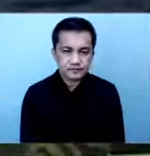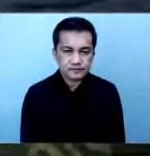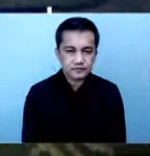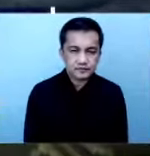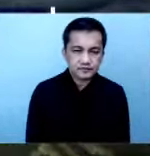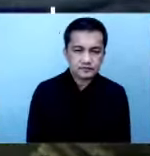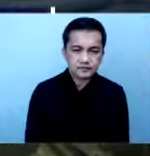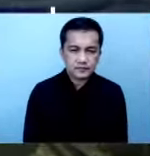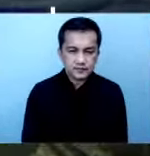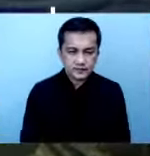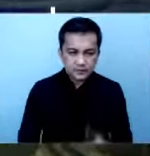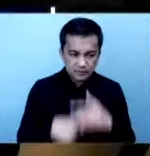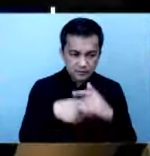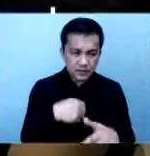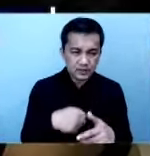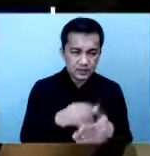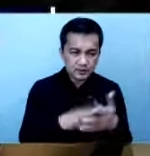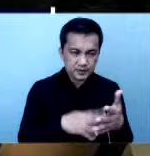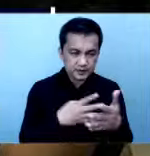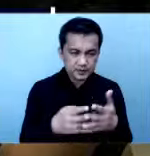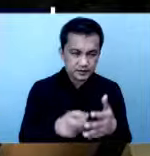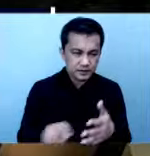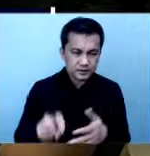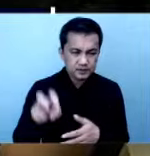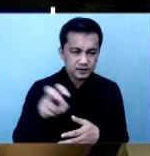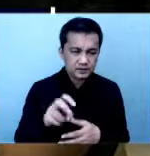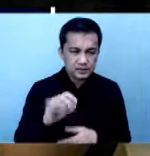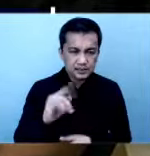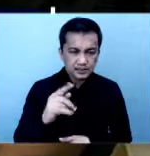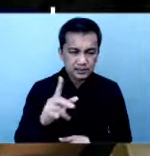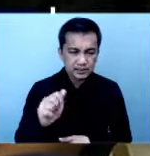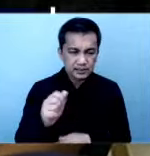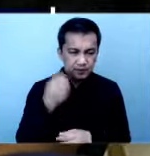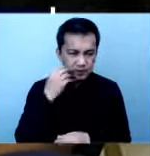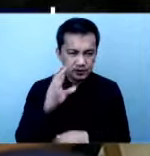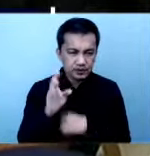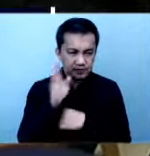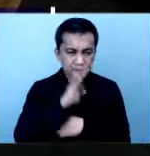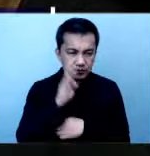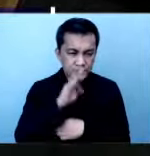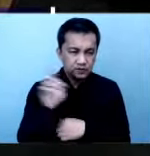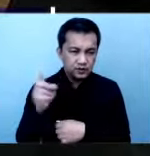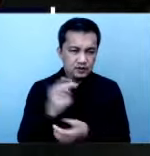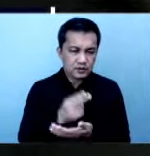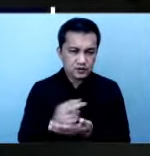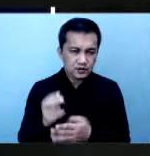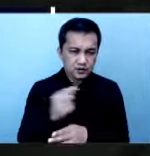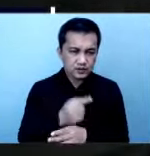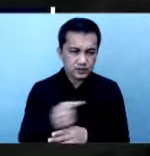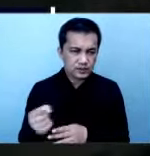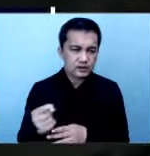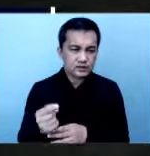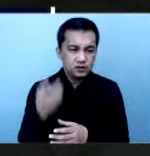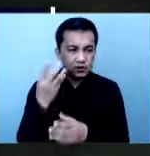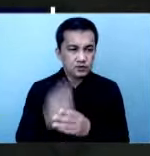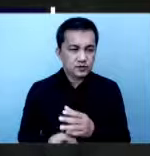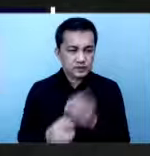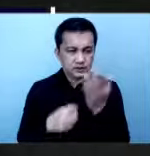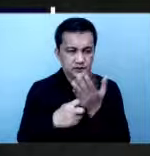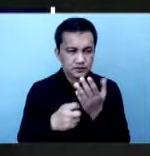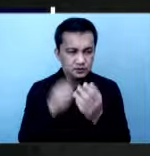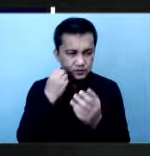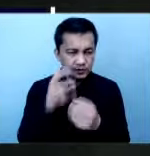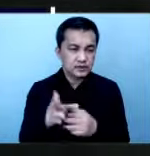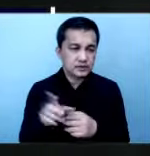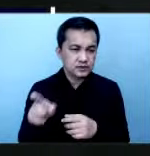Maagang nag-book ng biyahe si Angelica Teologo pauwing Bicol para doon mag-Holy Week. Ubusan na raw lagi ang tiket pauwi sa kanila